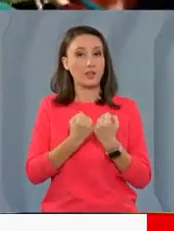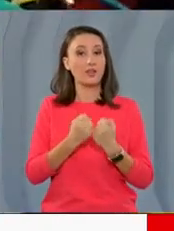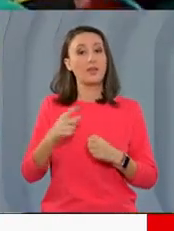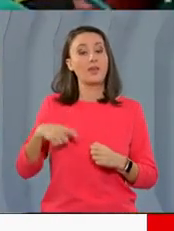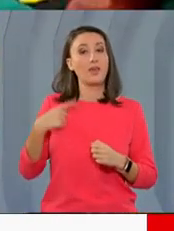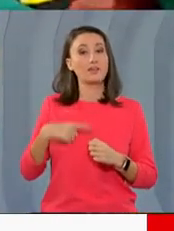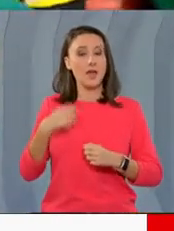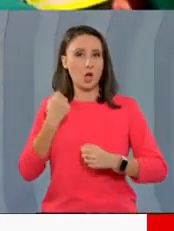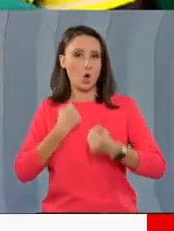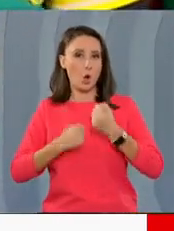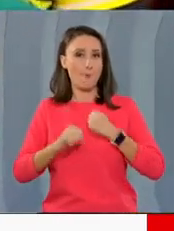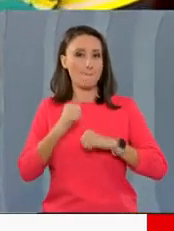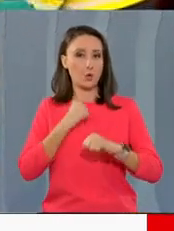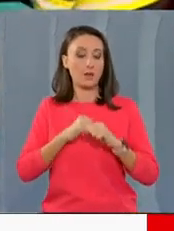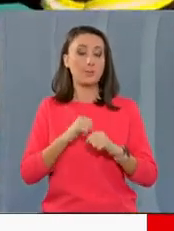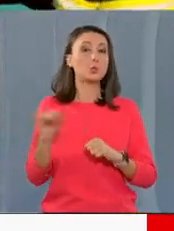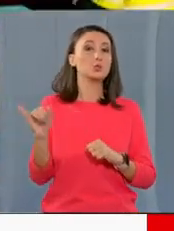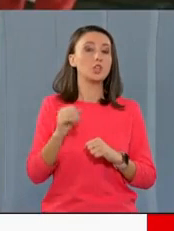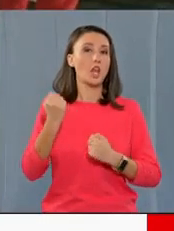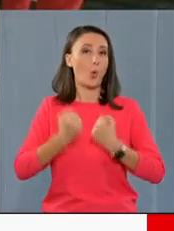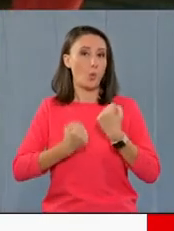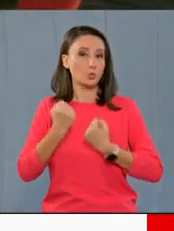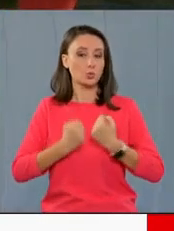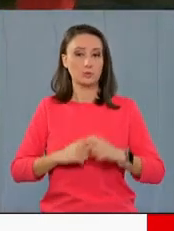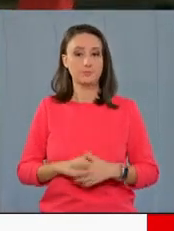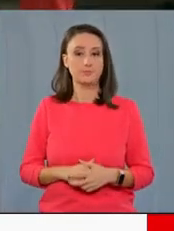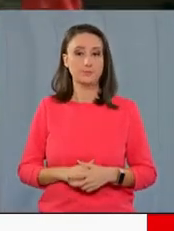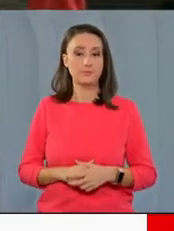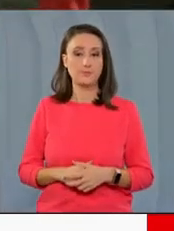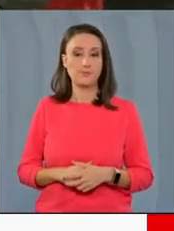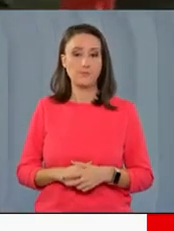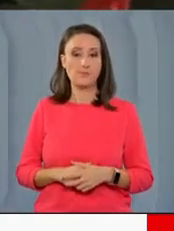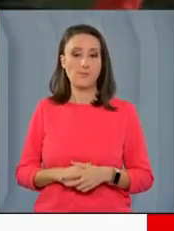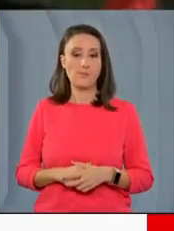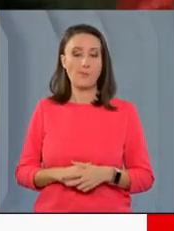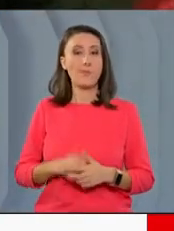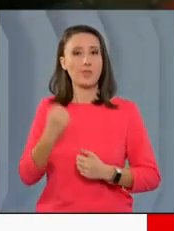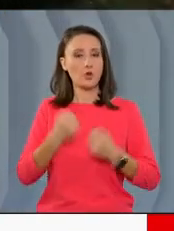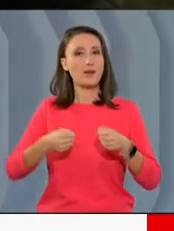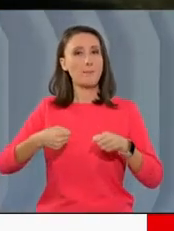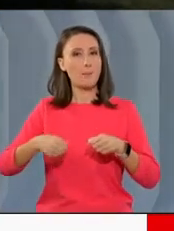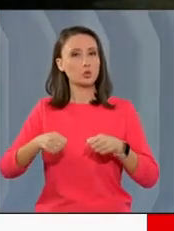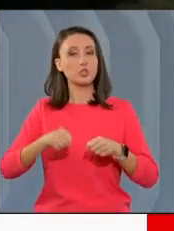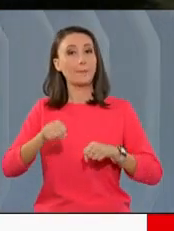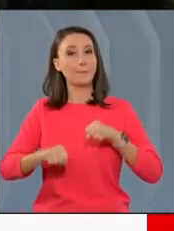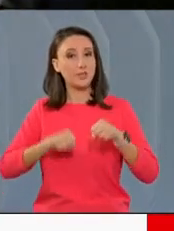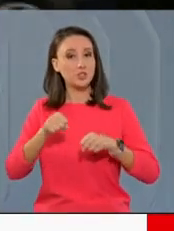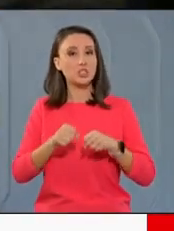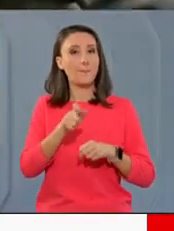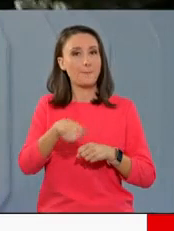este comportamentul celor care participă la trafic în general șofer motocicliști bicicliști